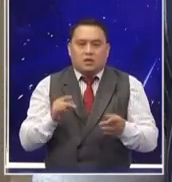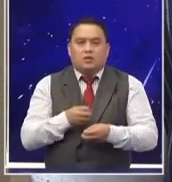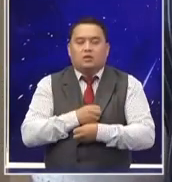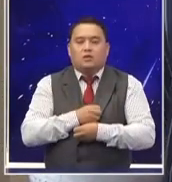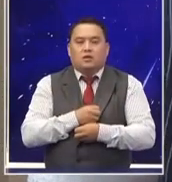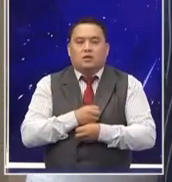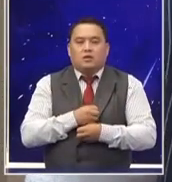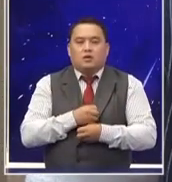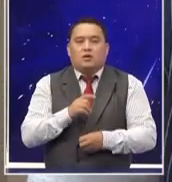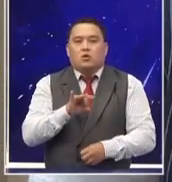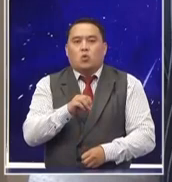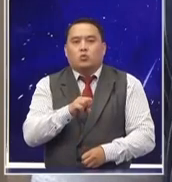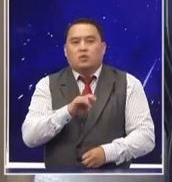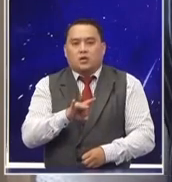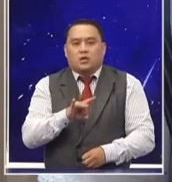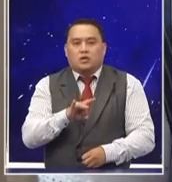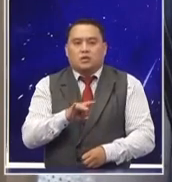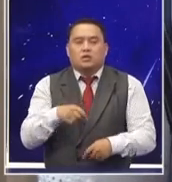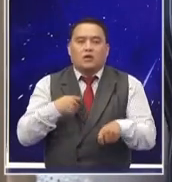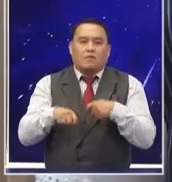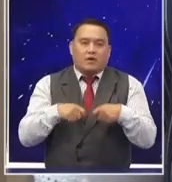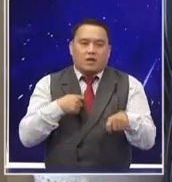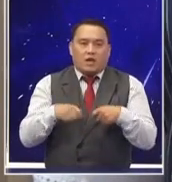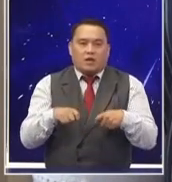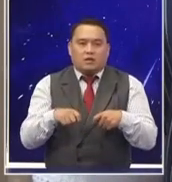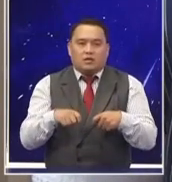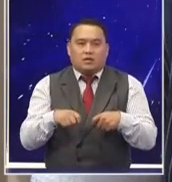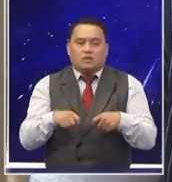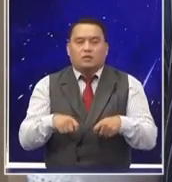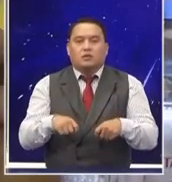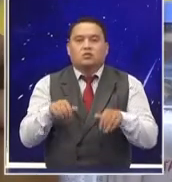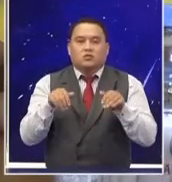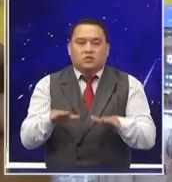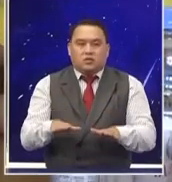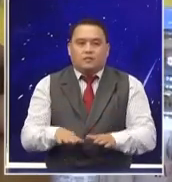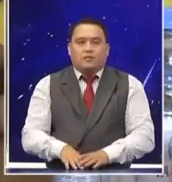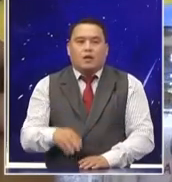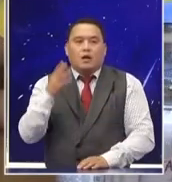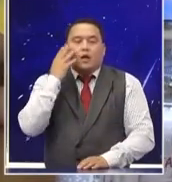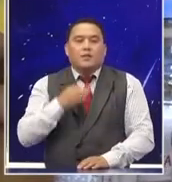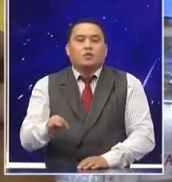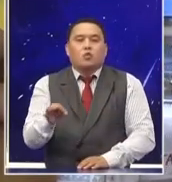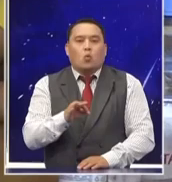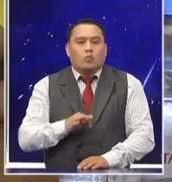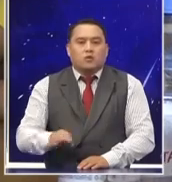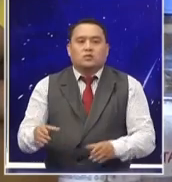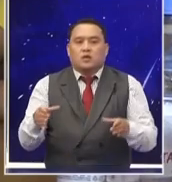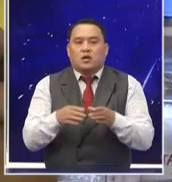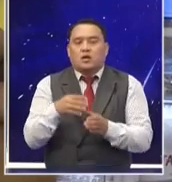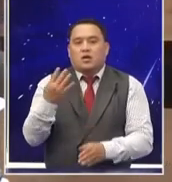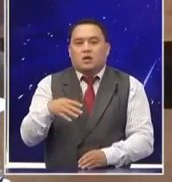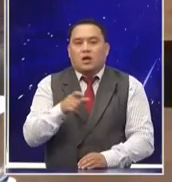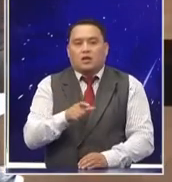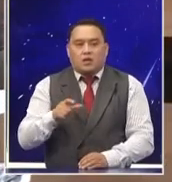тарататын роутер және кеңсе тауарларын үлестіретін болып шештік. Биыл Алматы облыстық кәсіподақ ұйымы 40